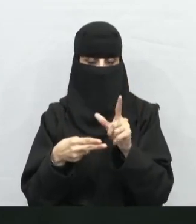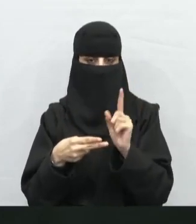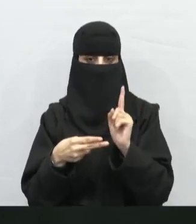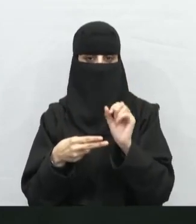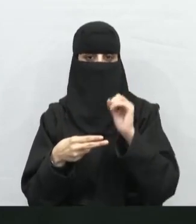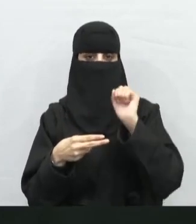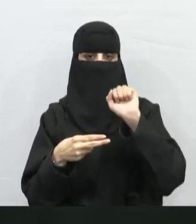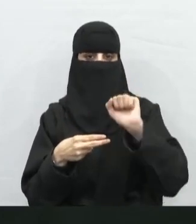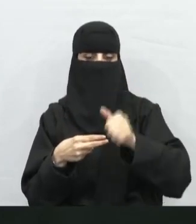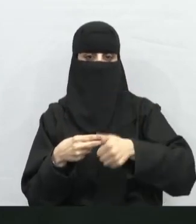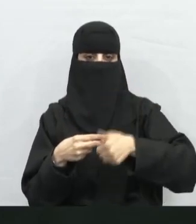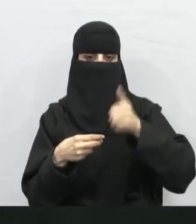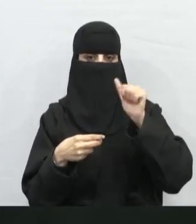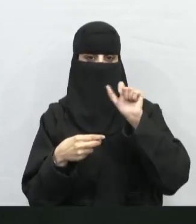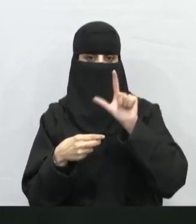صالح